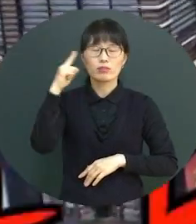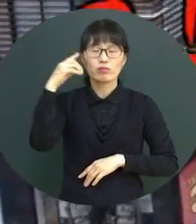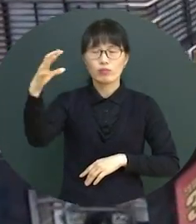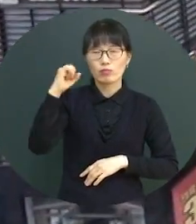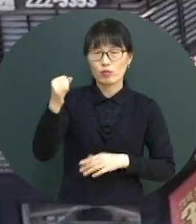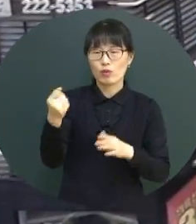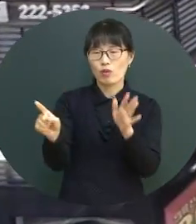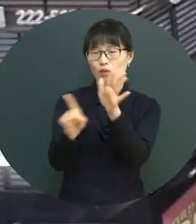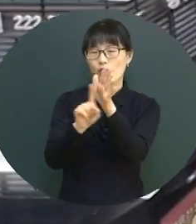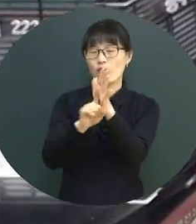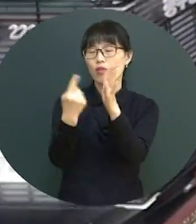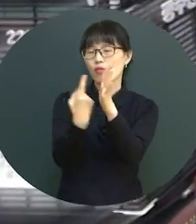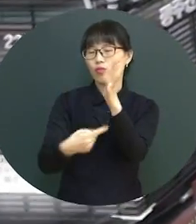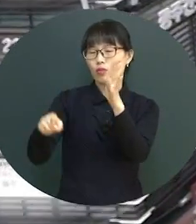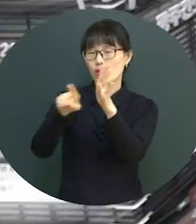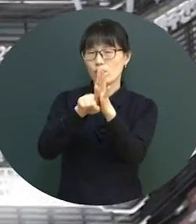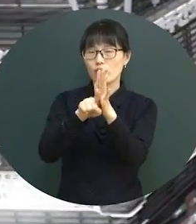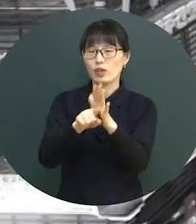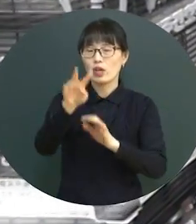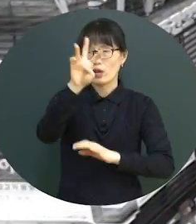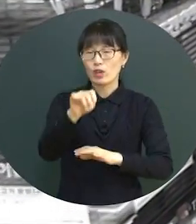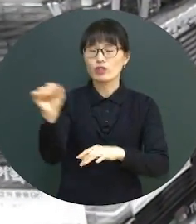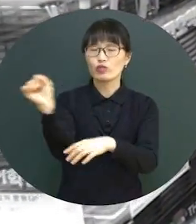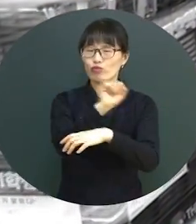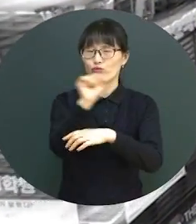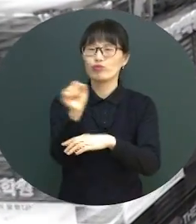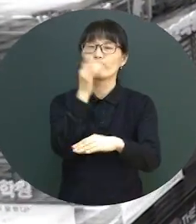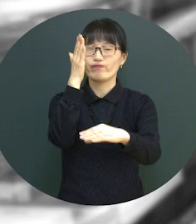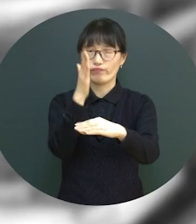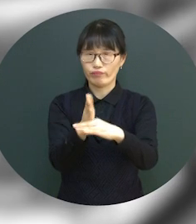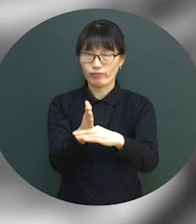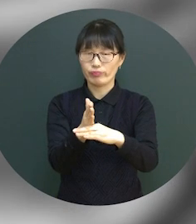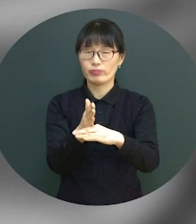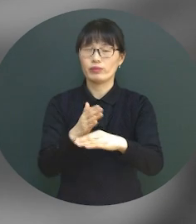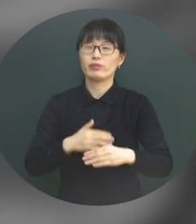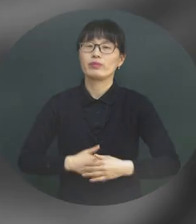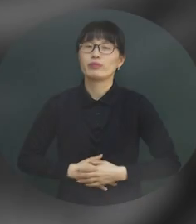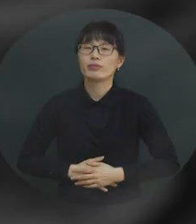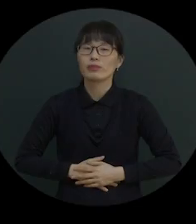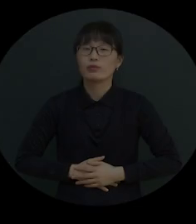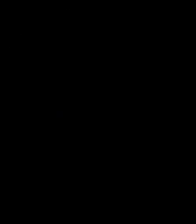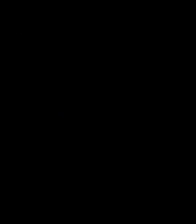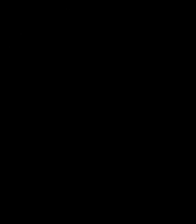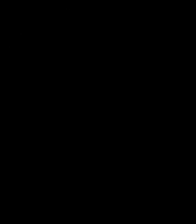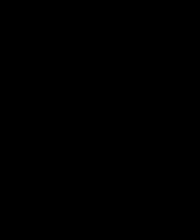실어나르기 위해 광주의 한복판을 힘차게 달린다.